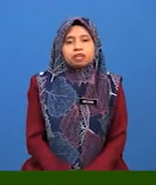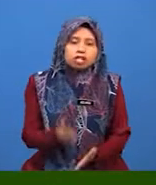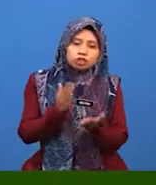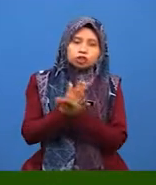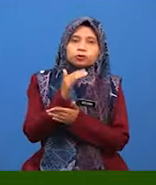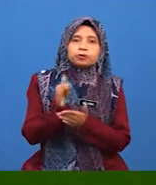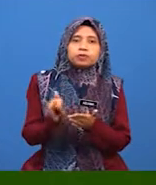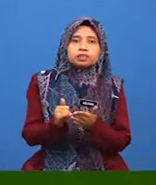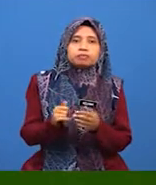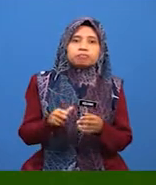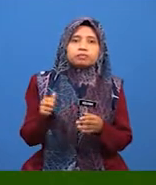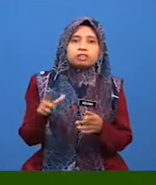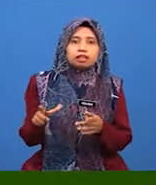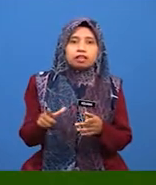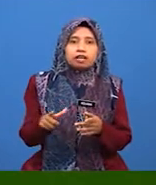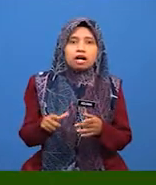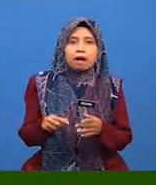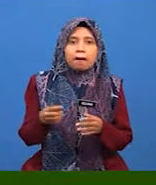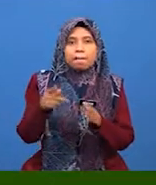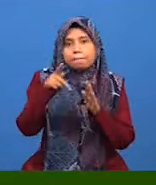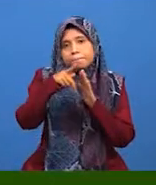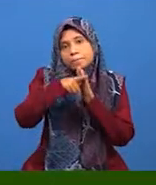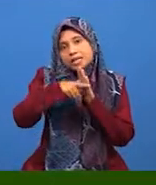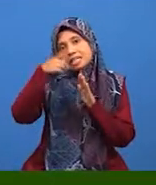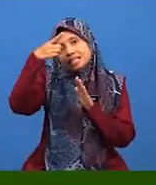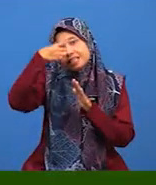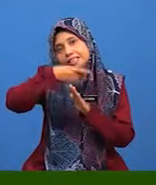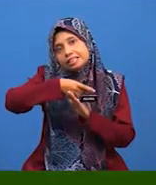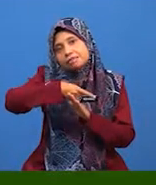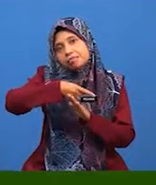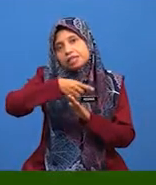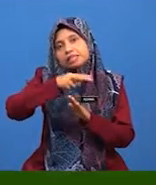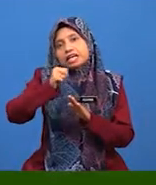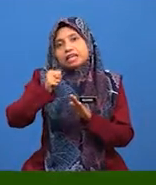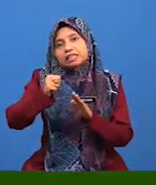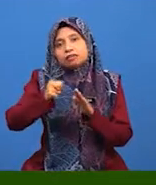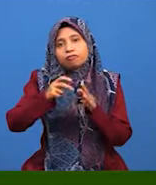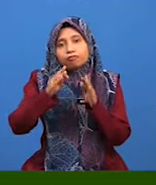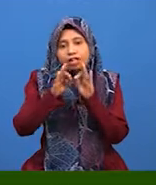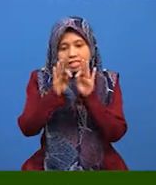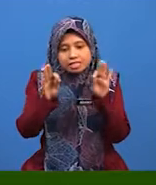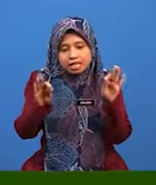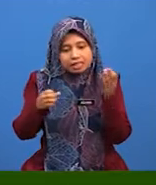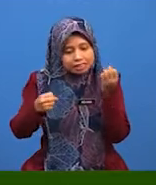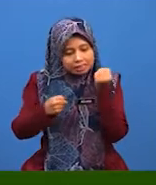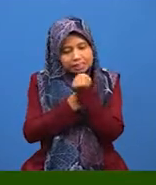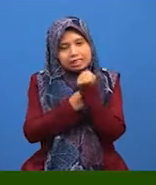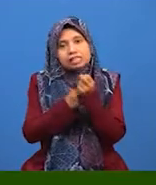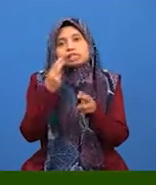Seterusnya ialah pendepanan frasa sendi nama. Proses